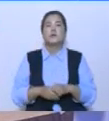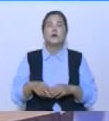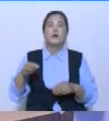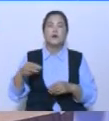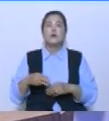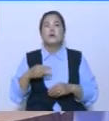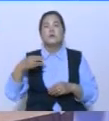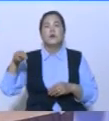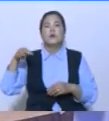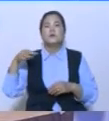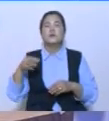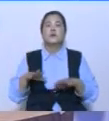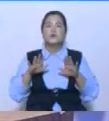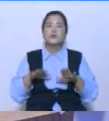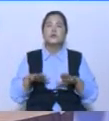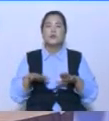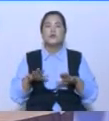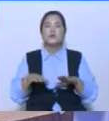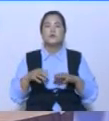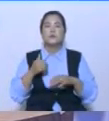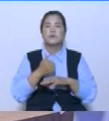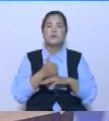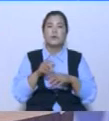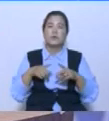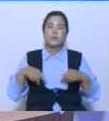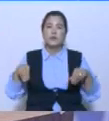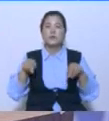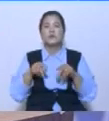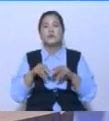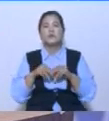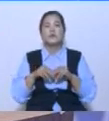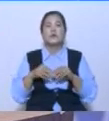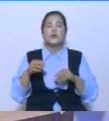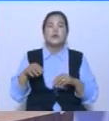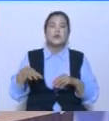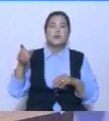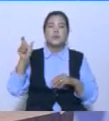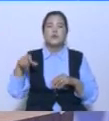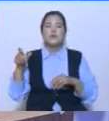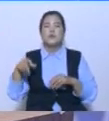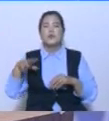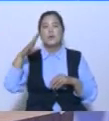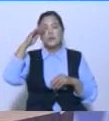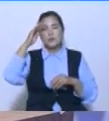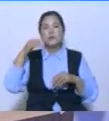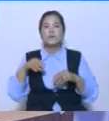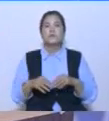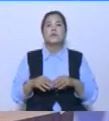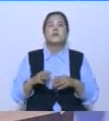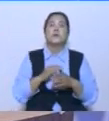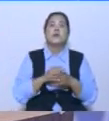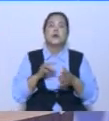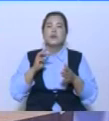Маңғыстау жергілікті бастамалар орталығы қорының ұйымдастыруымен ержігіт ел қорғаны, патриоттық тәрбие, сыбайлас жемқорлыққа